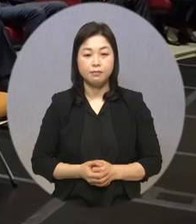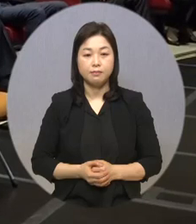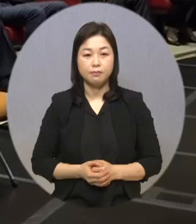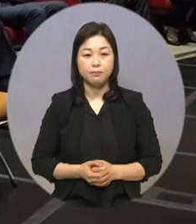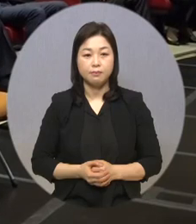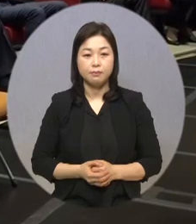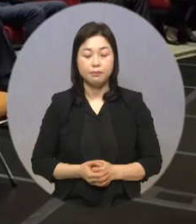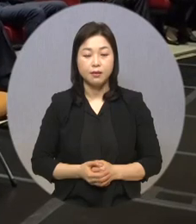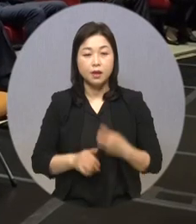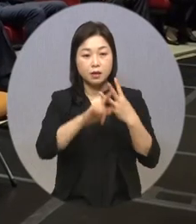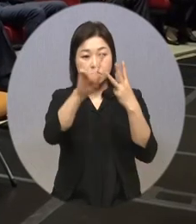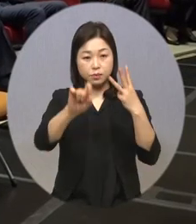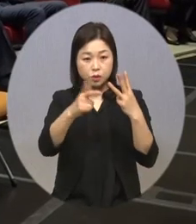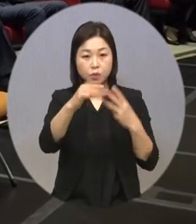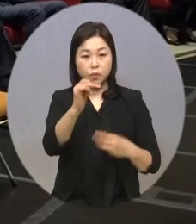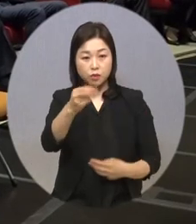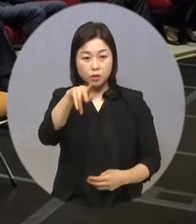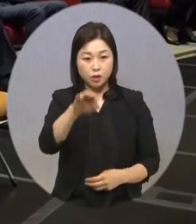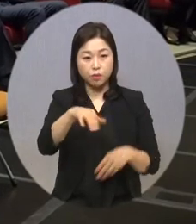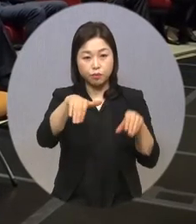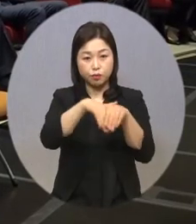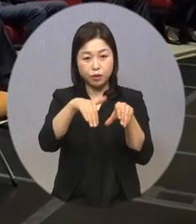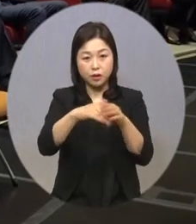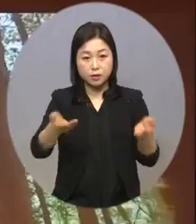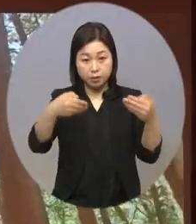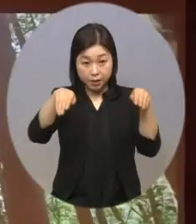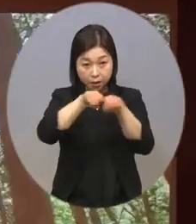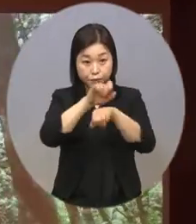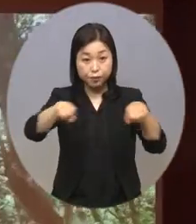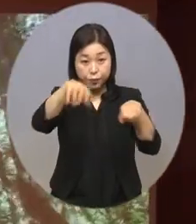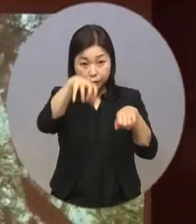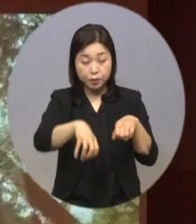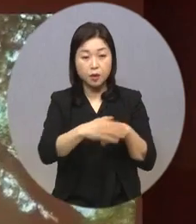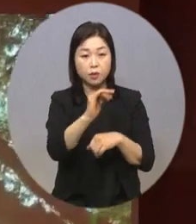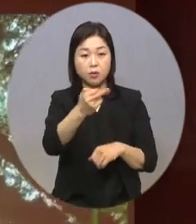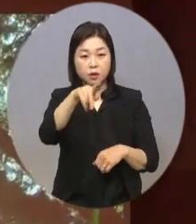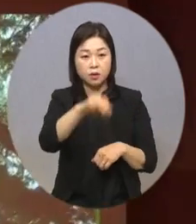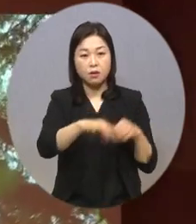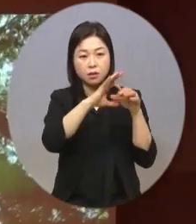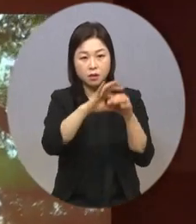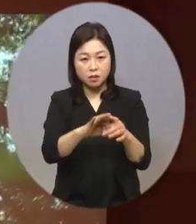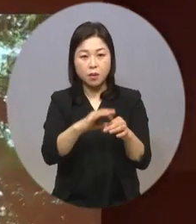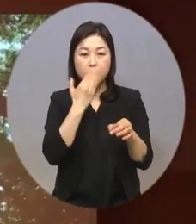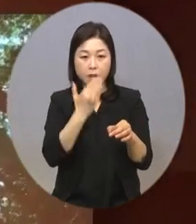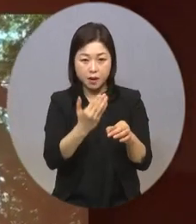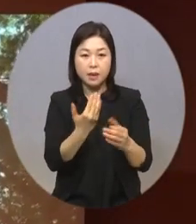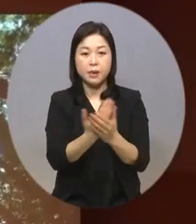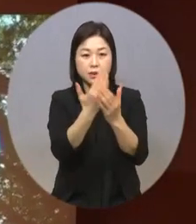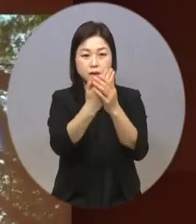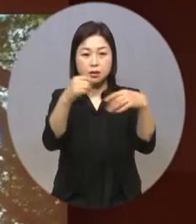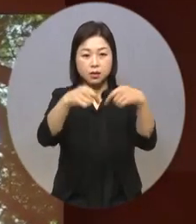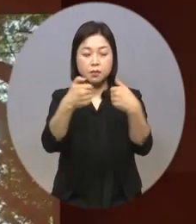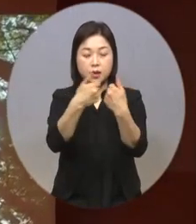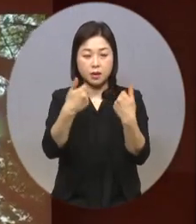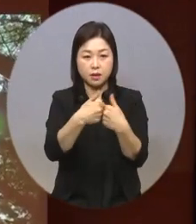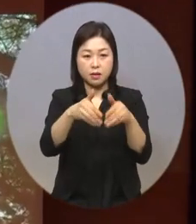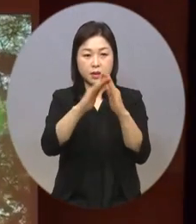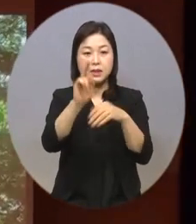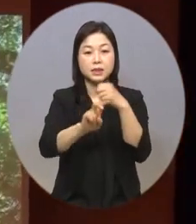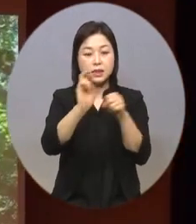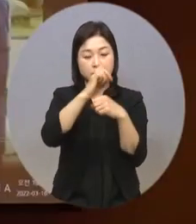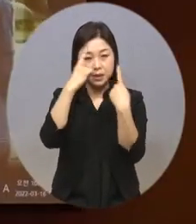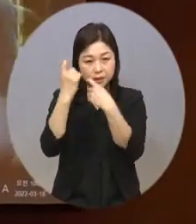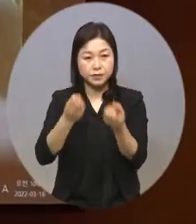지난 16일 보령시 문화의 전당 대강당에서 보령시 지속가능발전협의회 창립 20주년 기념식을